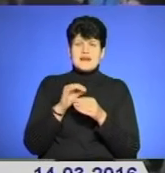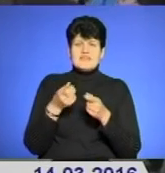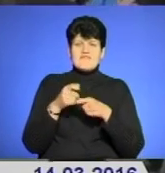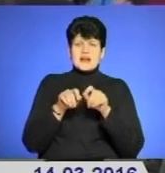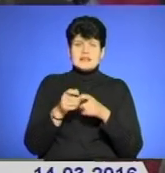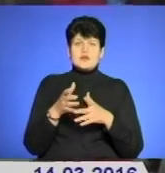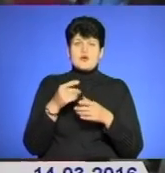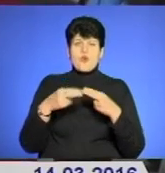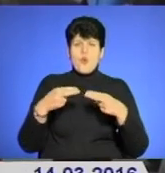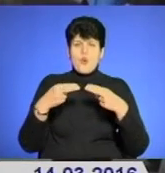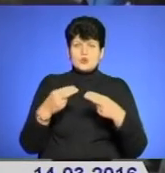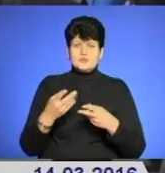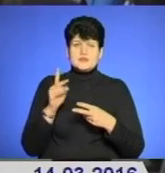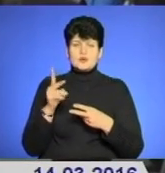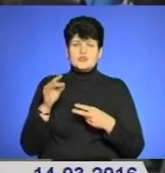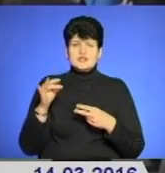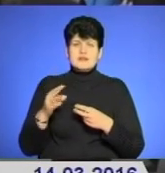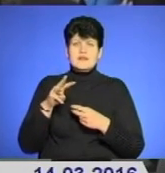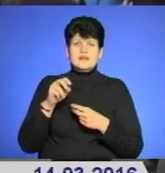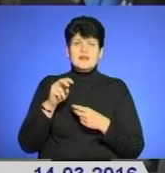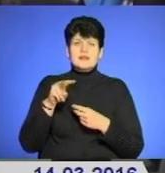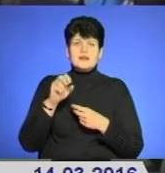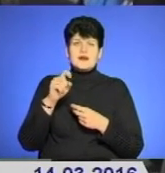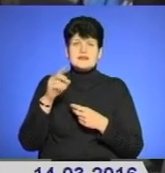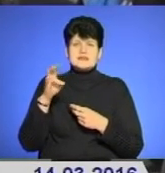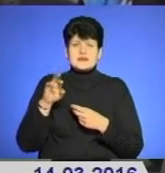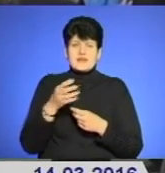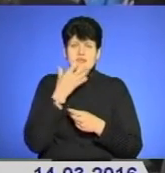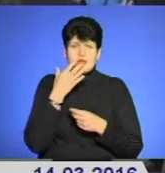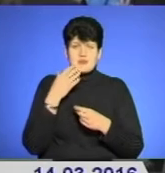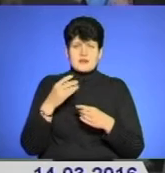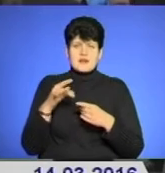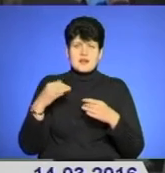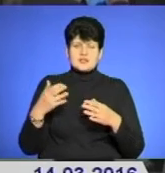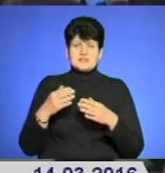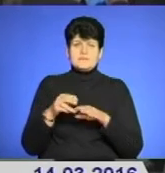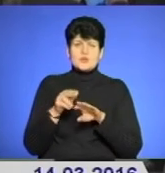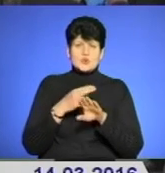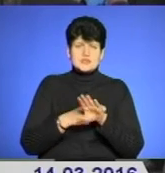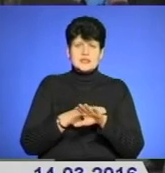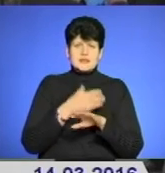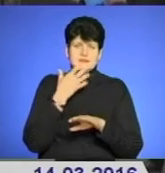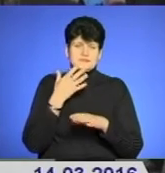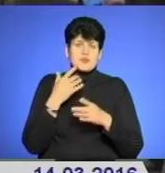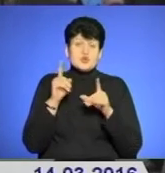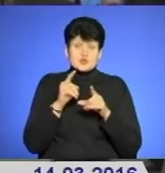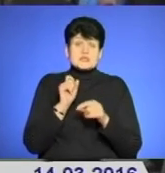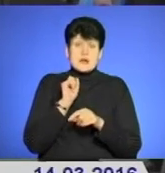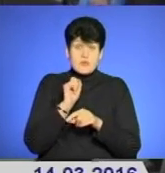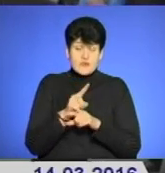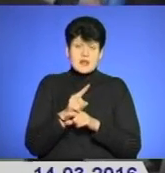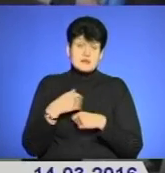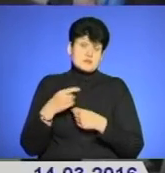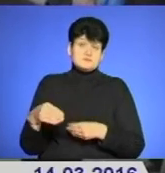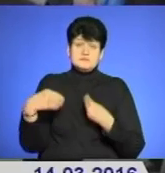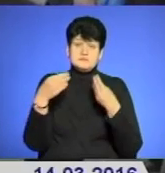вареники, голубці, крученики, лазаня, якісь теплі речі, носки, нижнє бельє. То, що все хлопці замовляли, ми